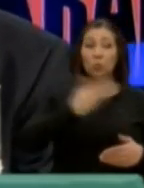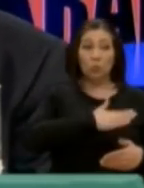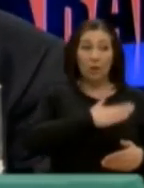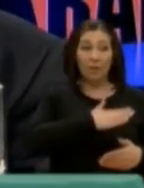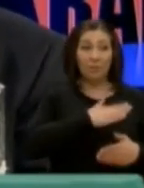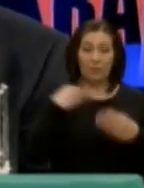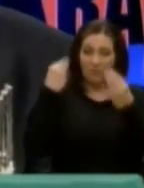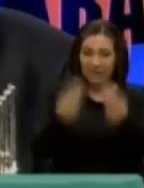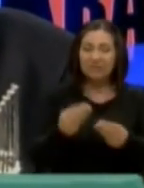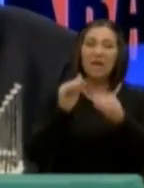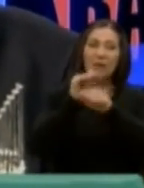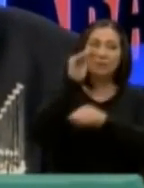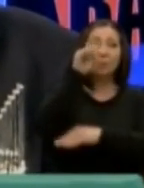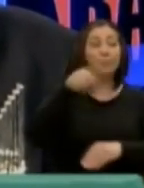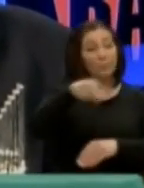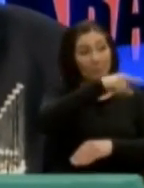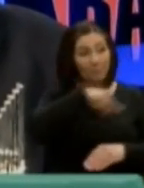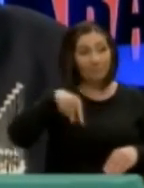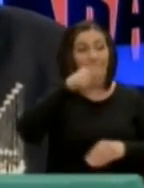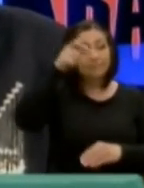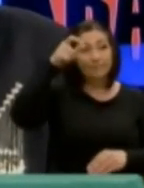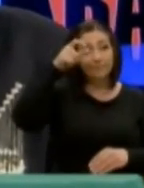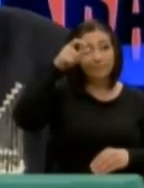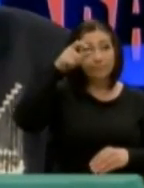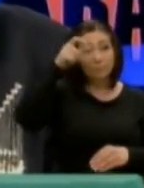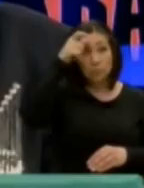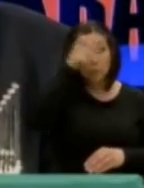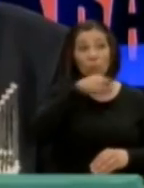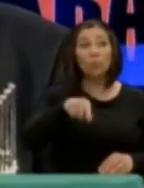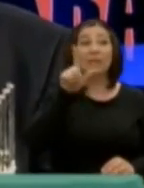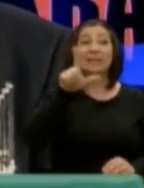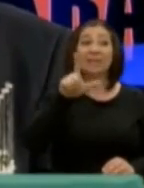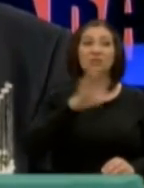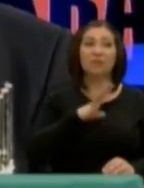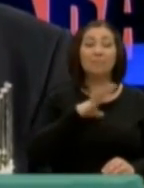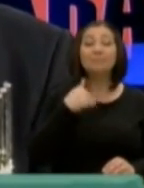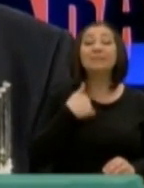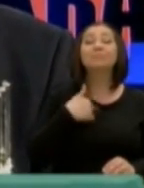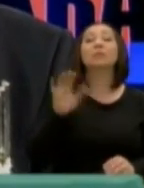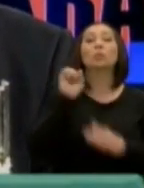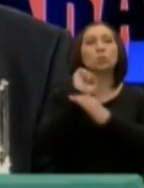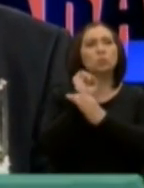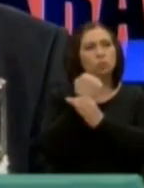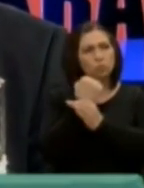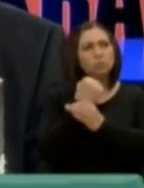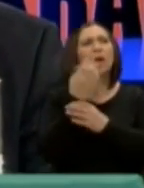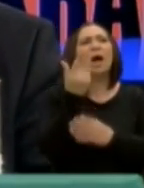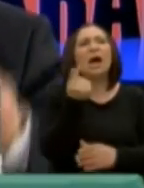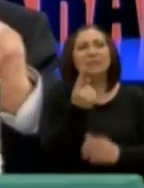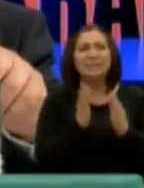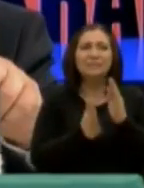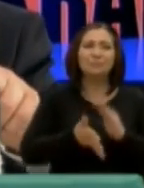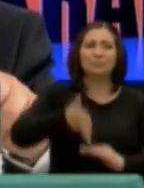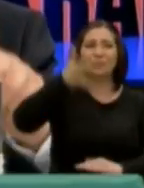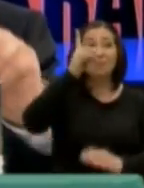koyarsa yaşar. Bakın bu masadakilerin Türkiye'nin buna ihtiyacı var. Bizim değil. Çünkü usta bir zanaatkara az yetişiyor.